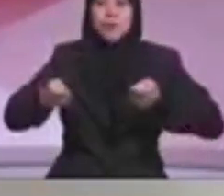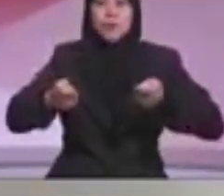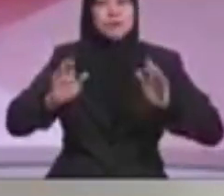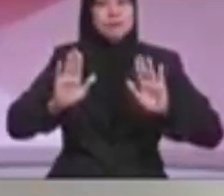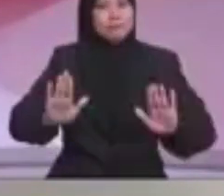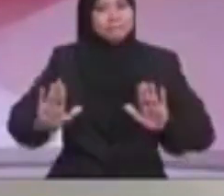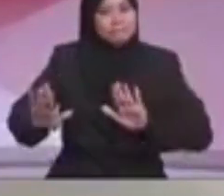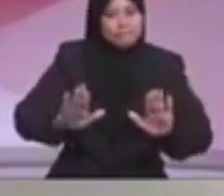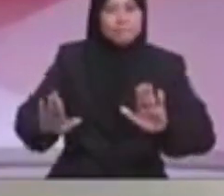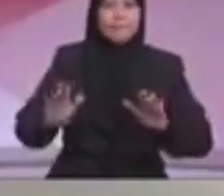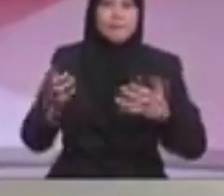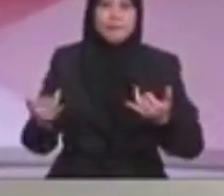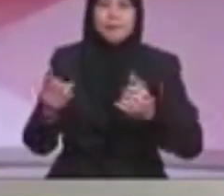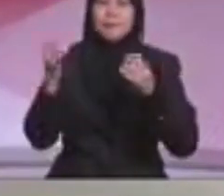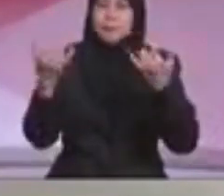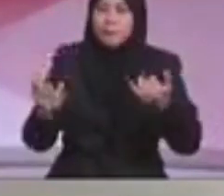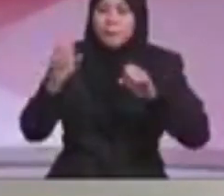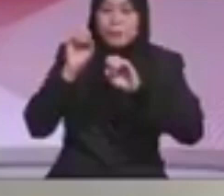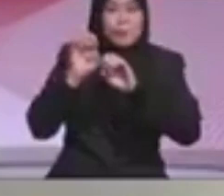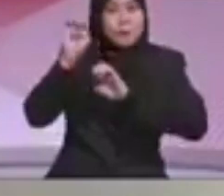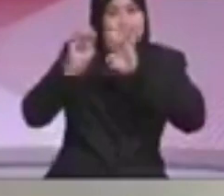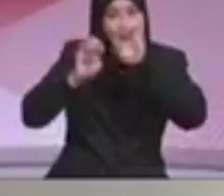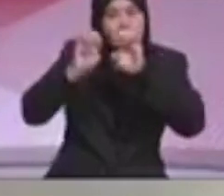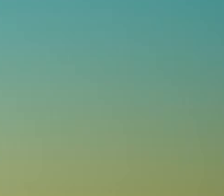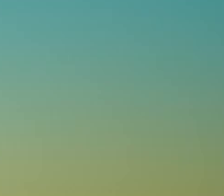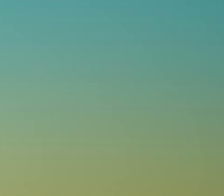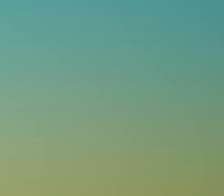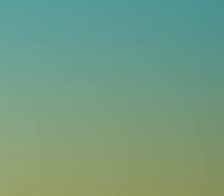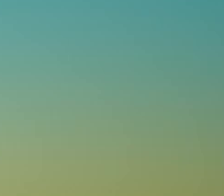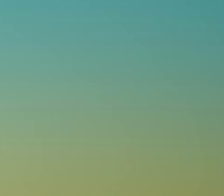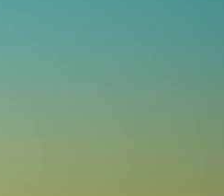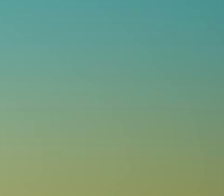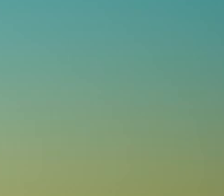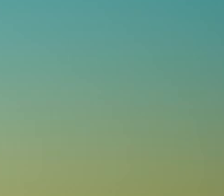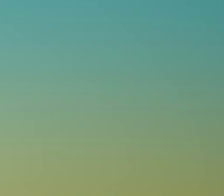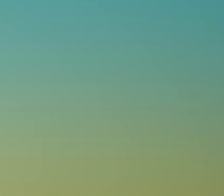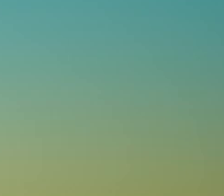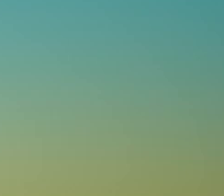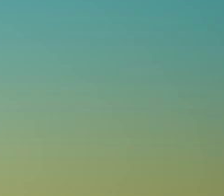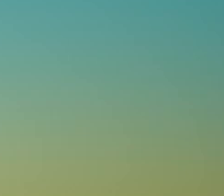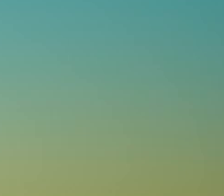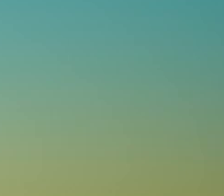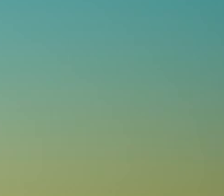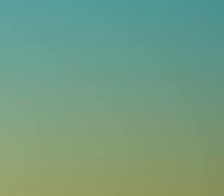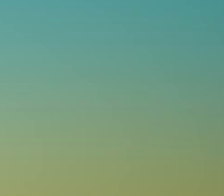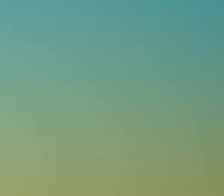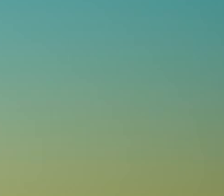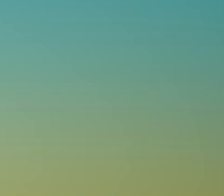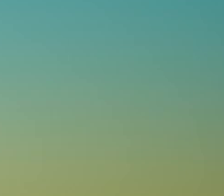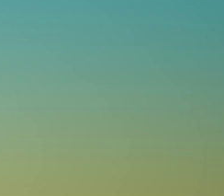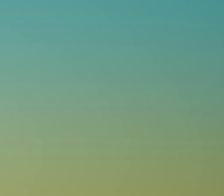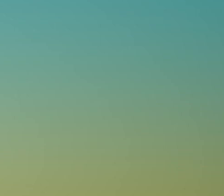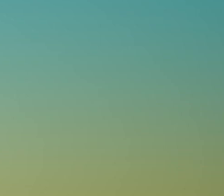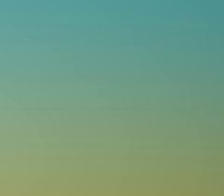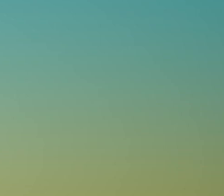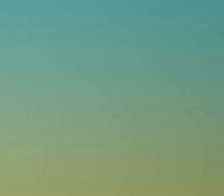Oleh itu, atas nasihat dan penilaian risiko KKM, sidang khas bersetuju agar PKPB